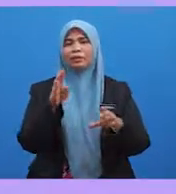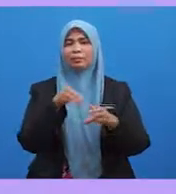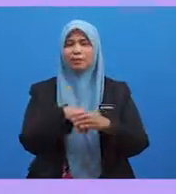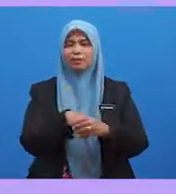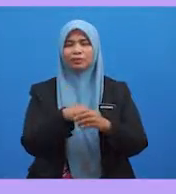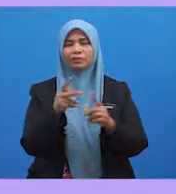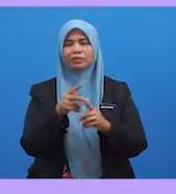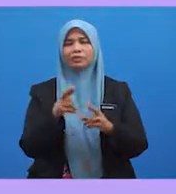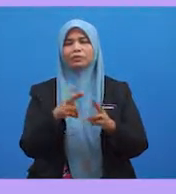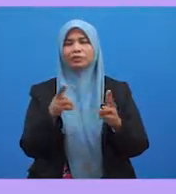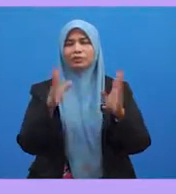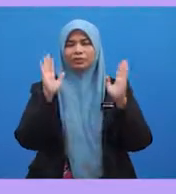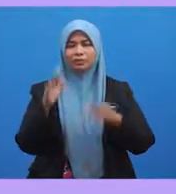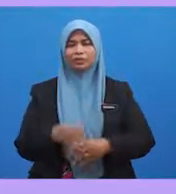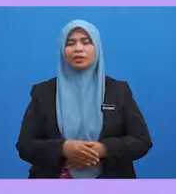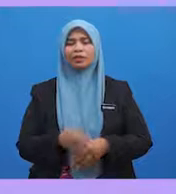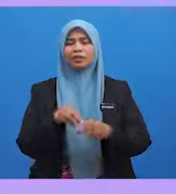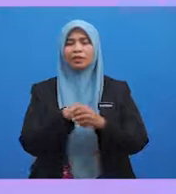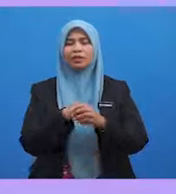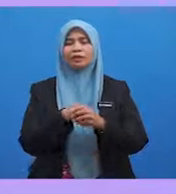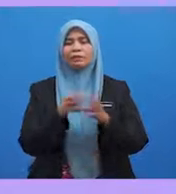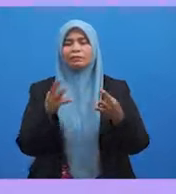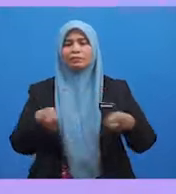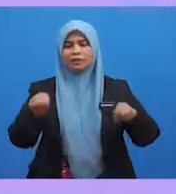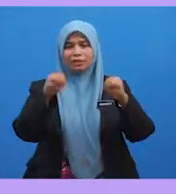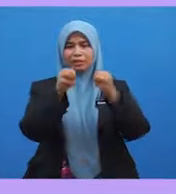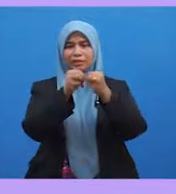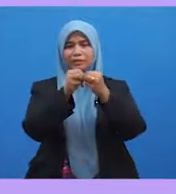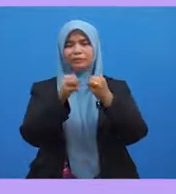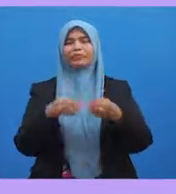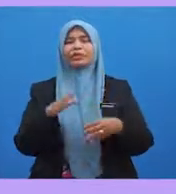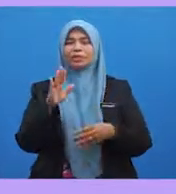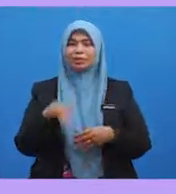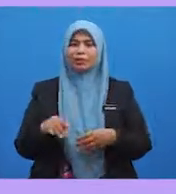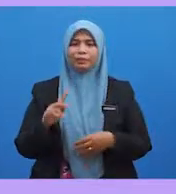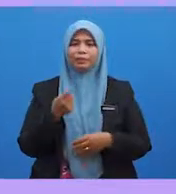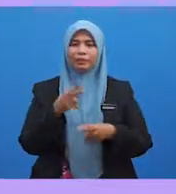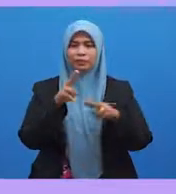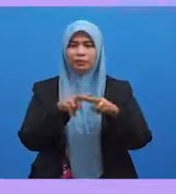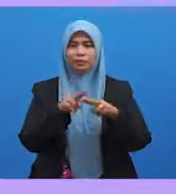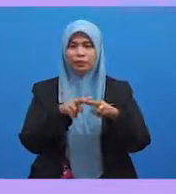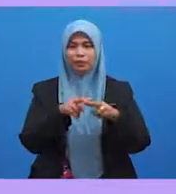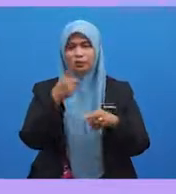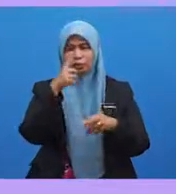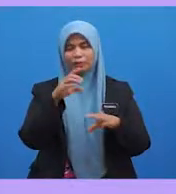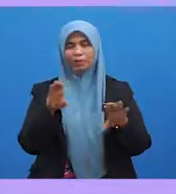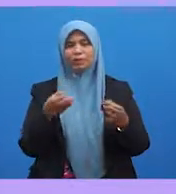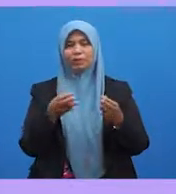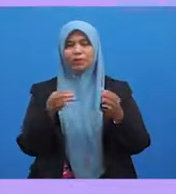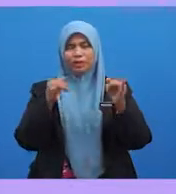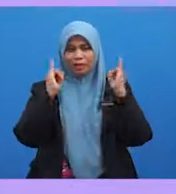masuk ke ruangan solat di dalam sesebuah masjid sebelum kita duduk